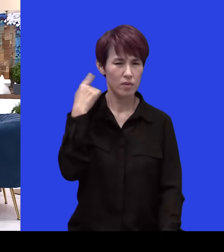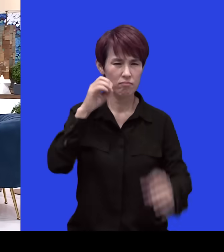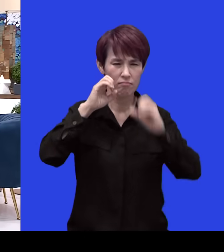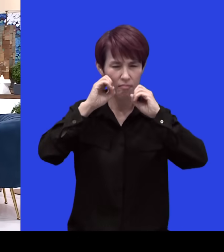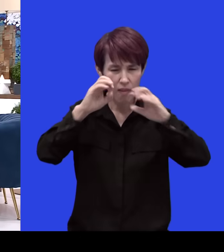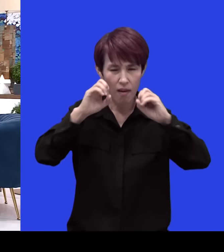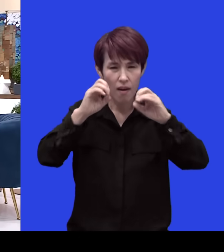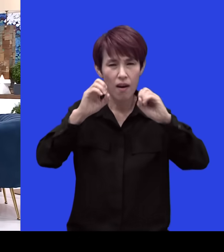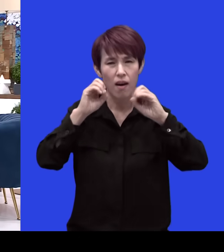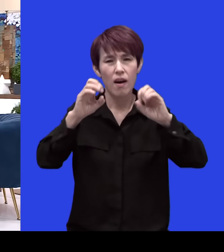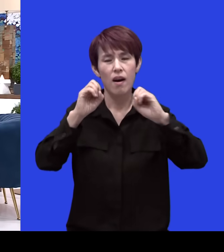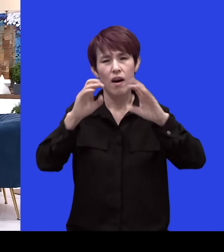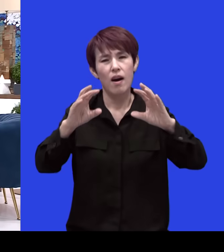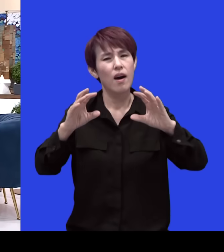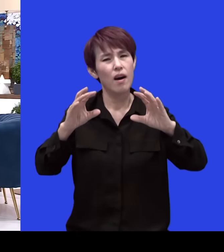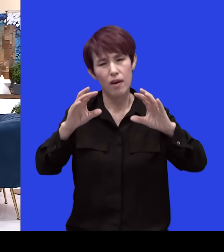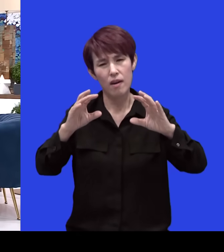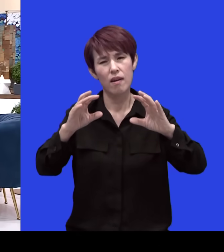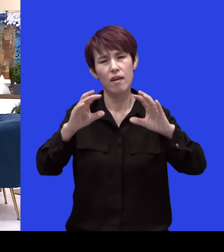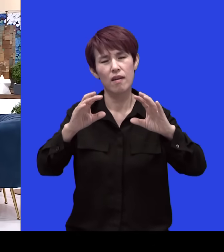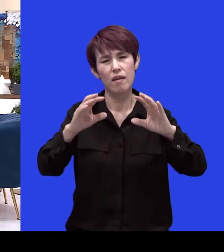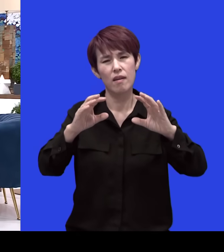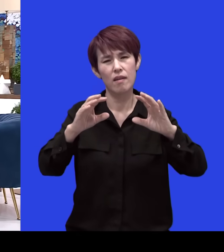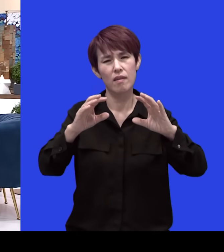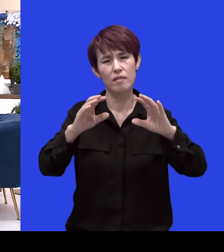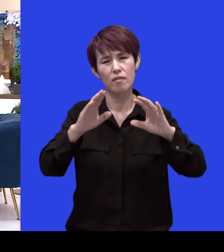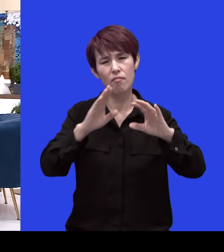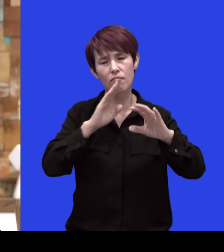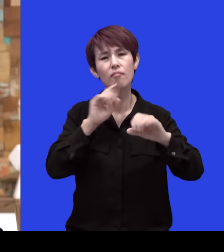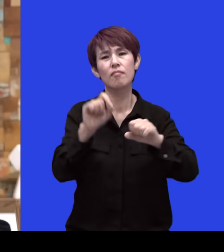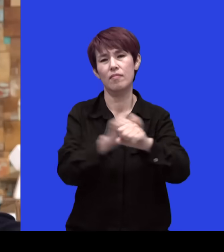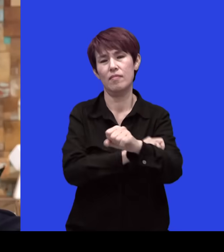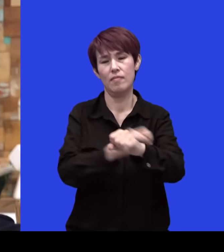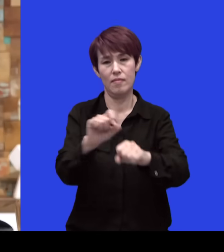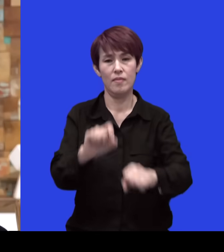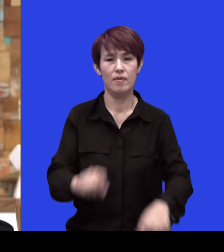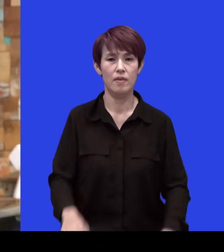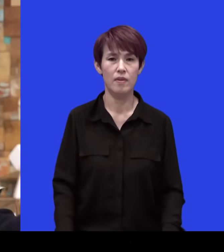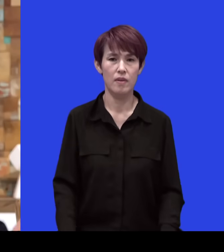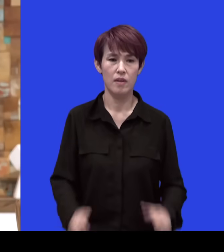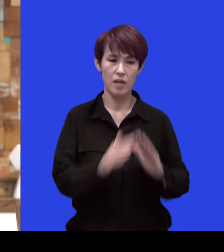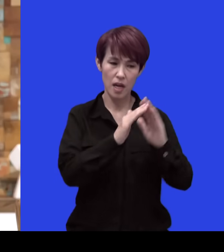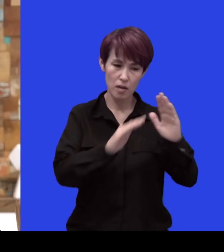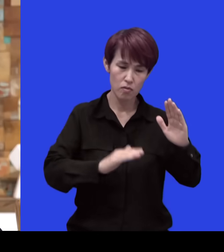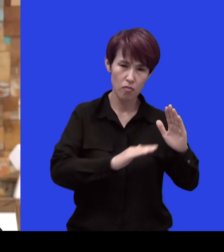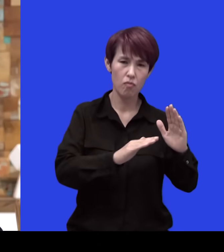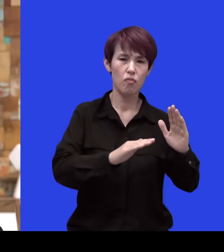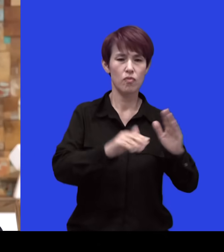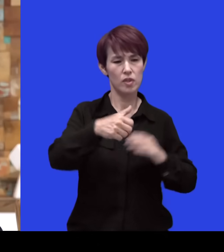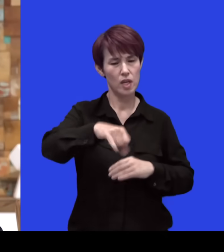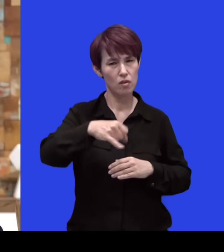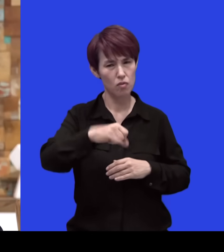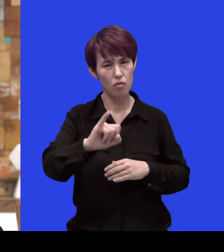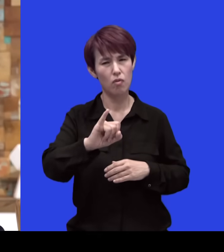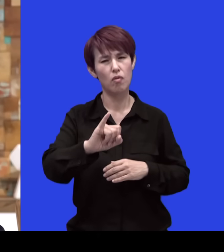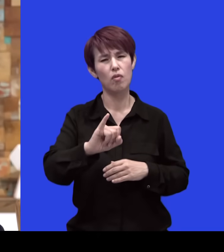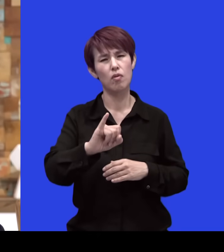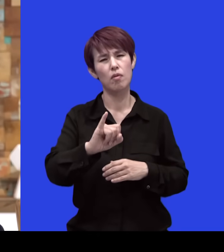오지에서 전하는 자체가 이거는 너무 특별한 사명인데 가정에도 자녀들에게도